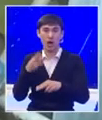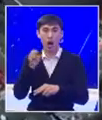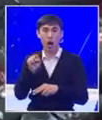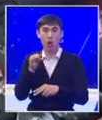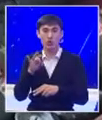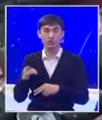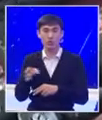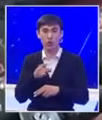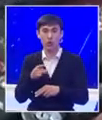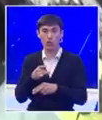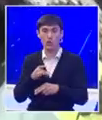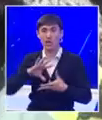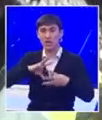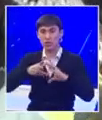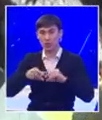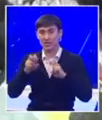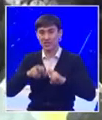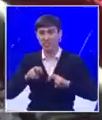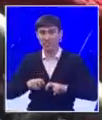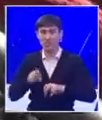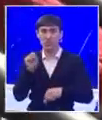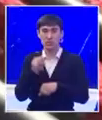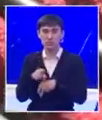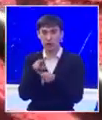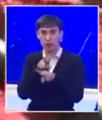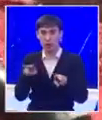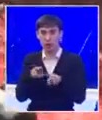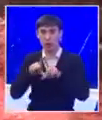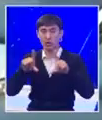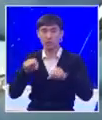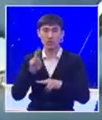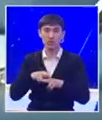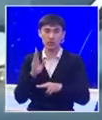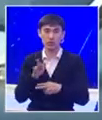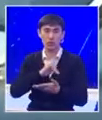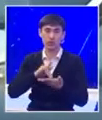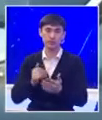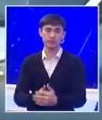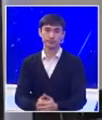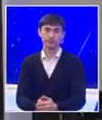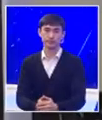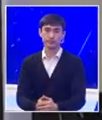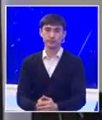Ауэзовского района. Ход и результаты расследования поставлены на контроль в департаменте полиции города.